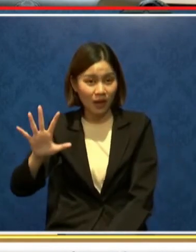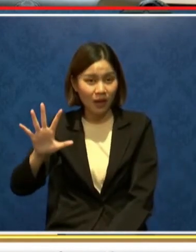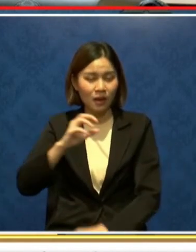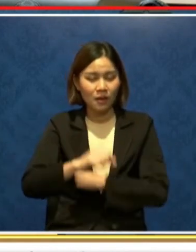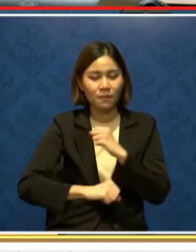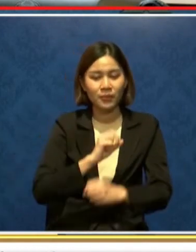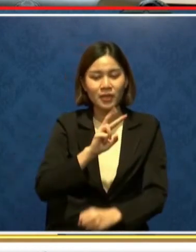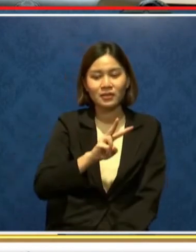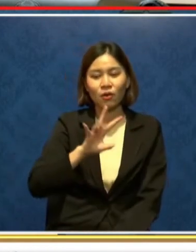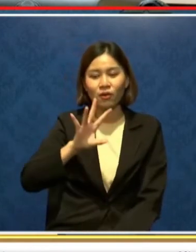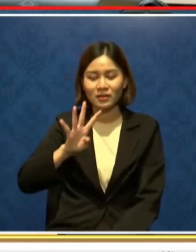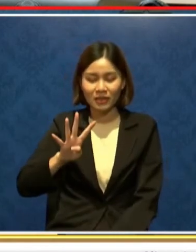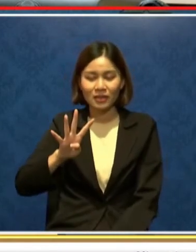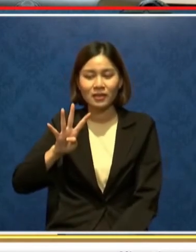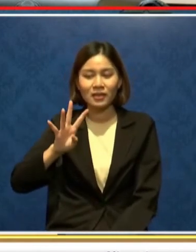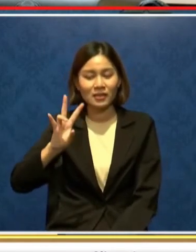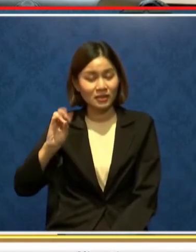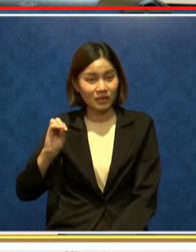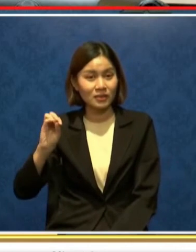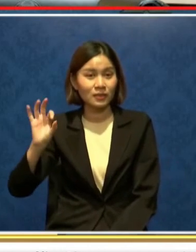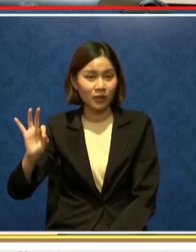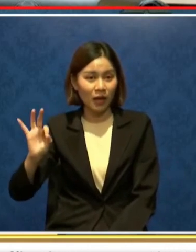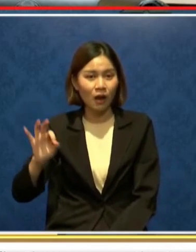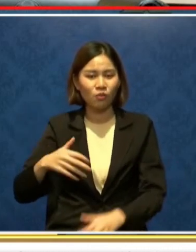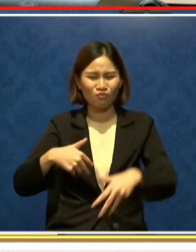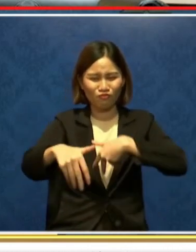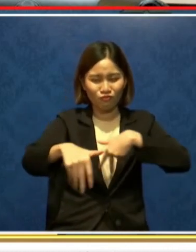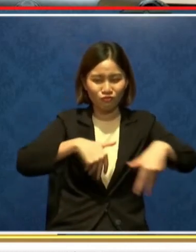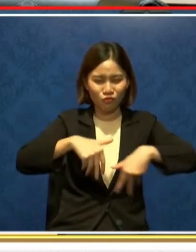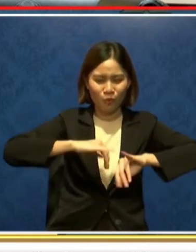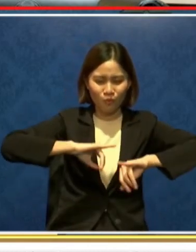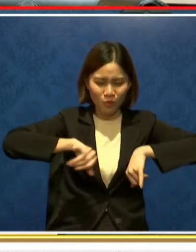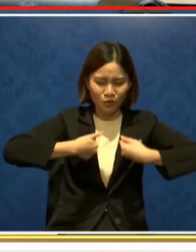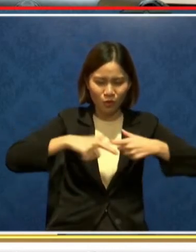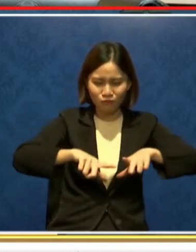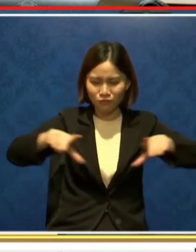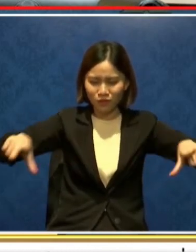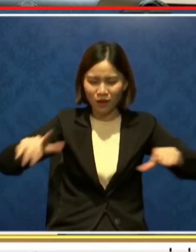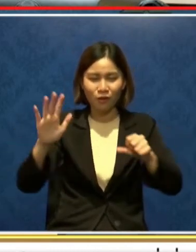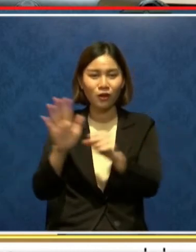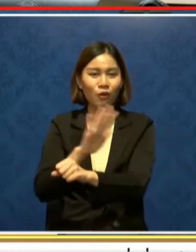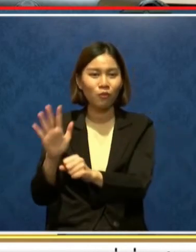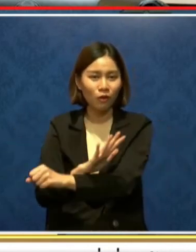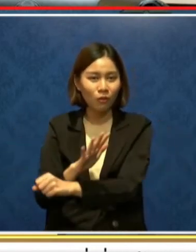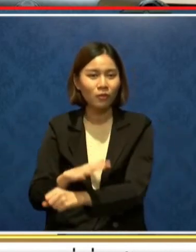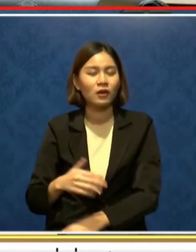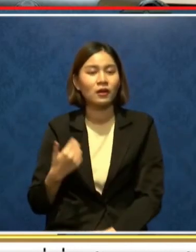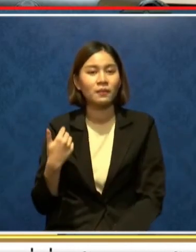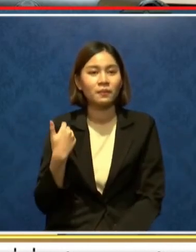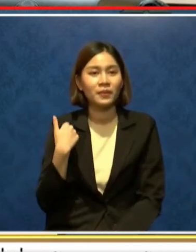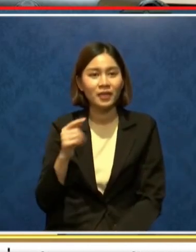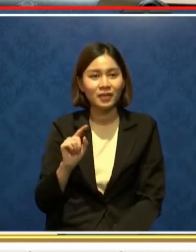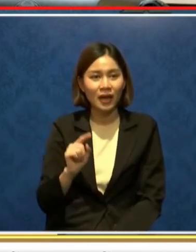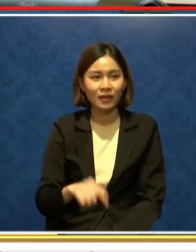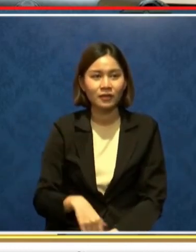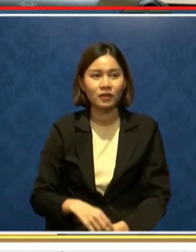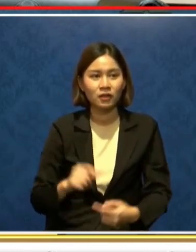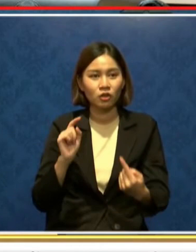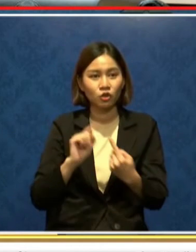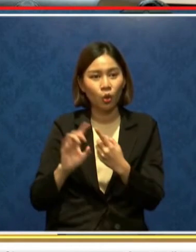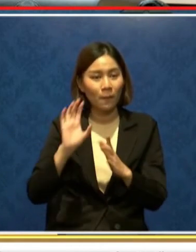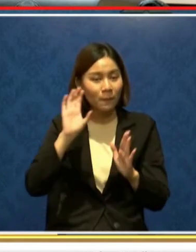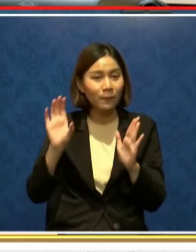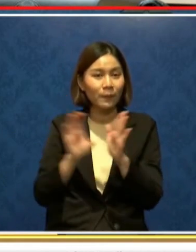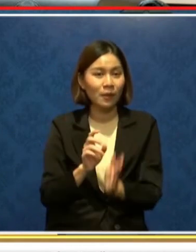2479นะครับพี่น้องประชาชนถือครองกันเต็มทั้งพื้นที่นะครับมีทั้งสัญลักษณ์ทางศาสนา